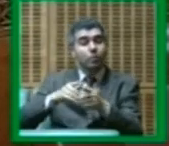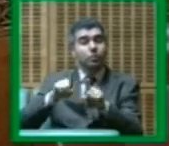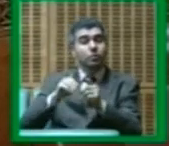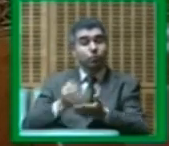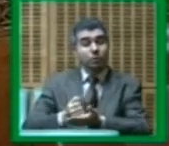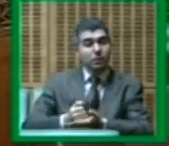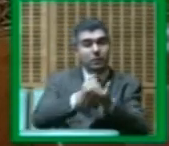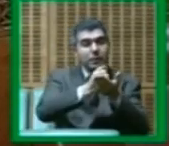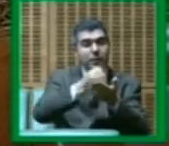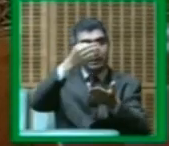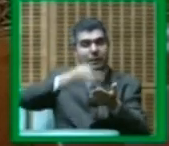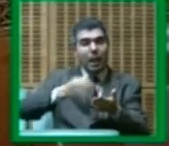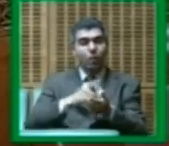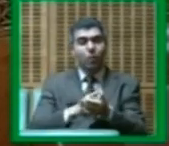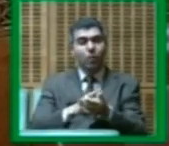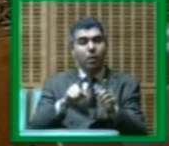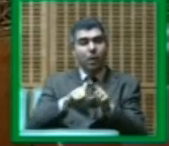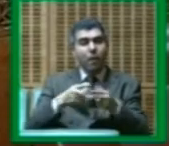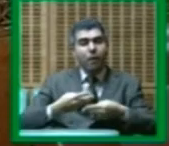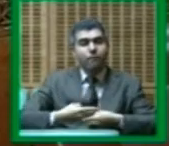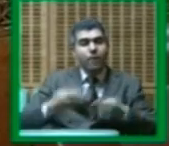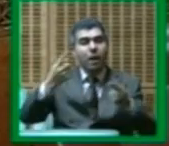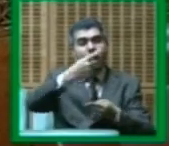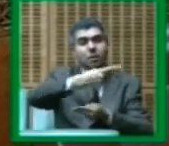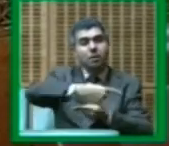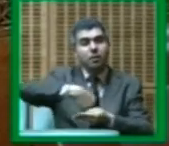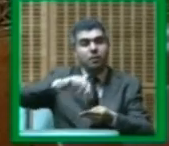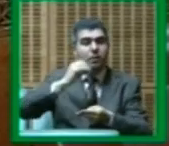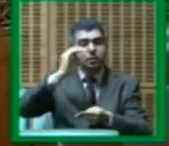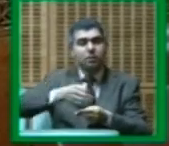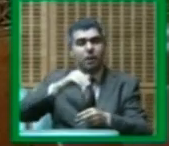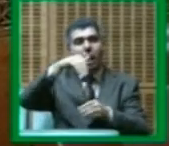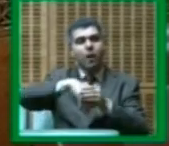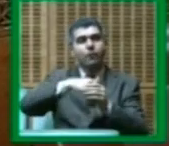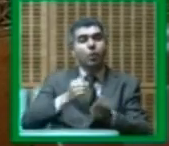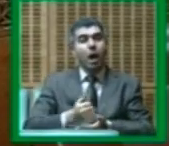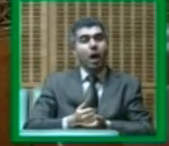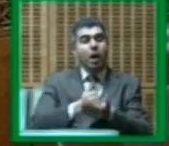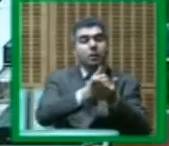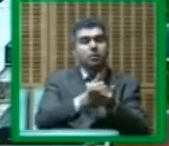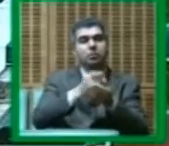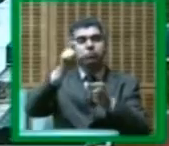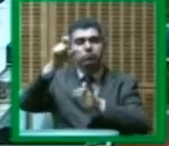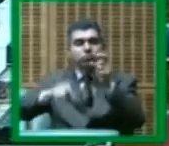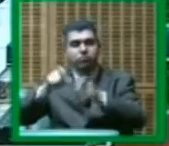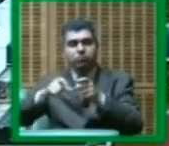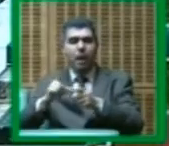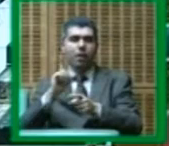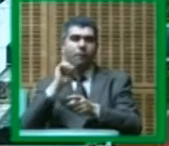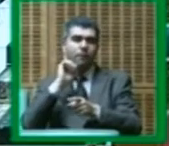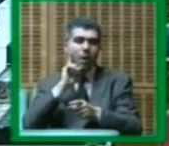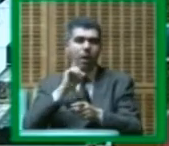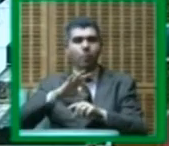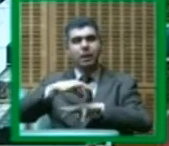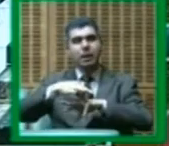اتخاذها لتوسعة قاعدة الاستفادة من هذا الصندوق ليشمل أكبر عدد ممكن من